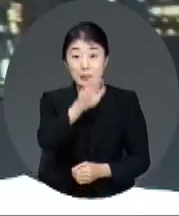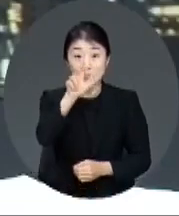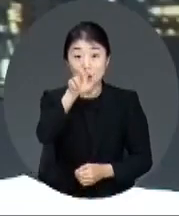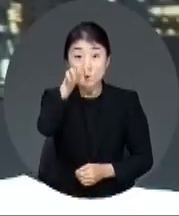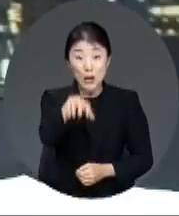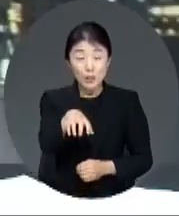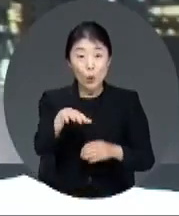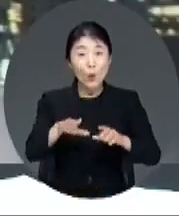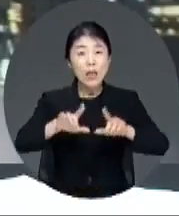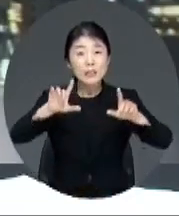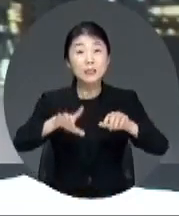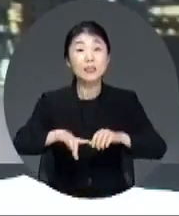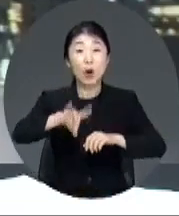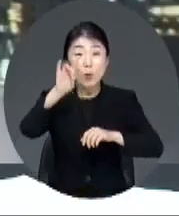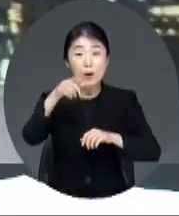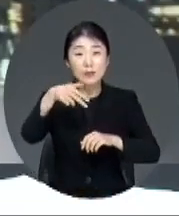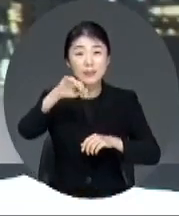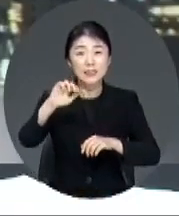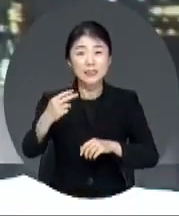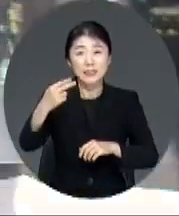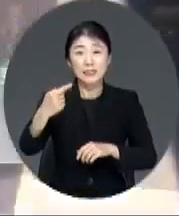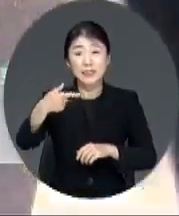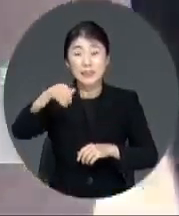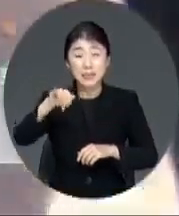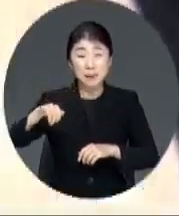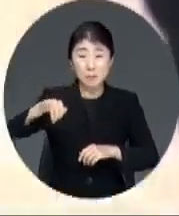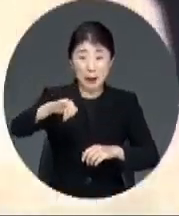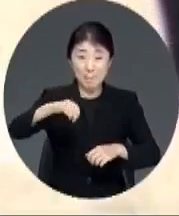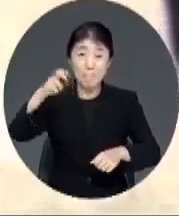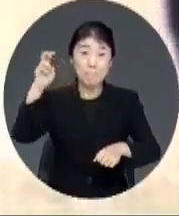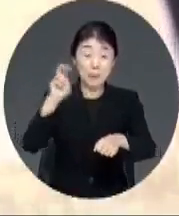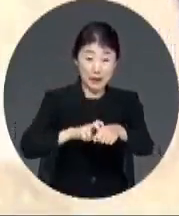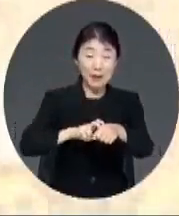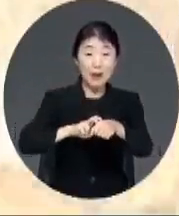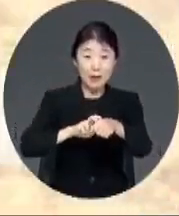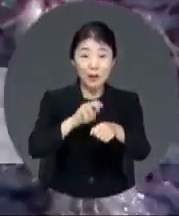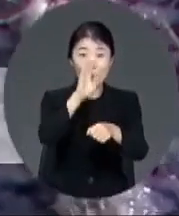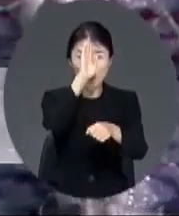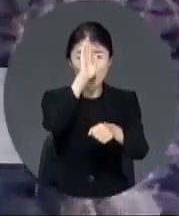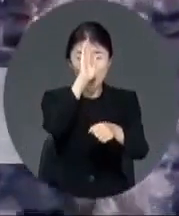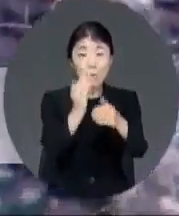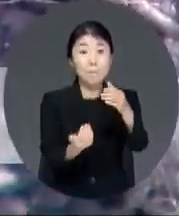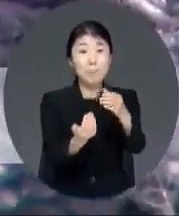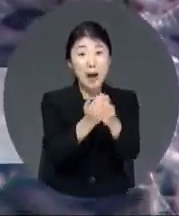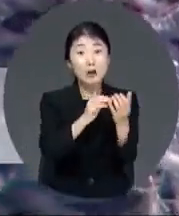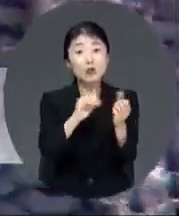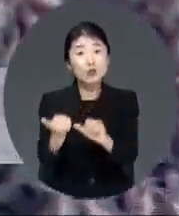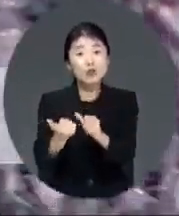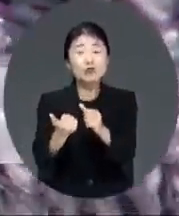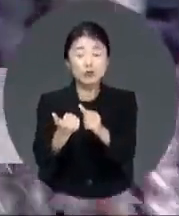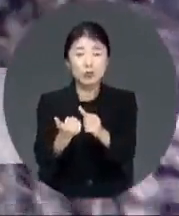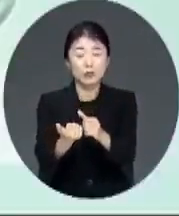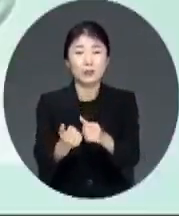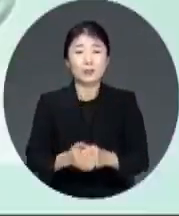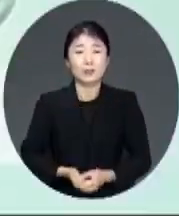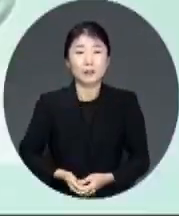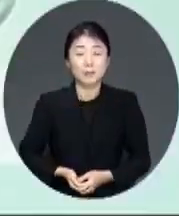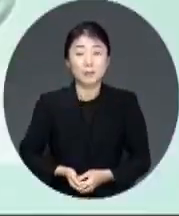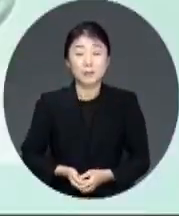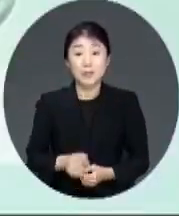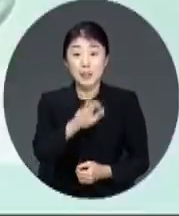진주에서 올해 처음으로 진드기에 물려 중증 열성 혈소판 감소 증후군으로 숨진 사례가 나왔습니다